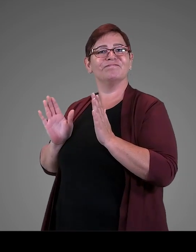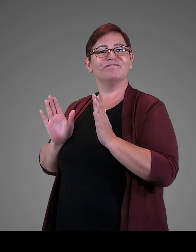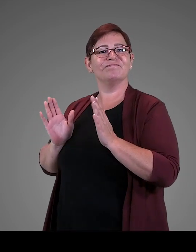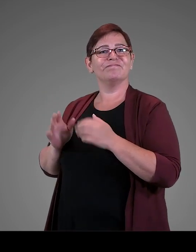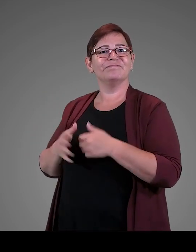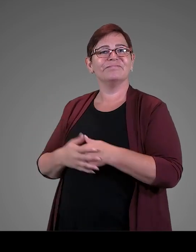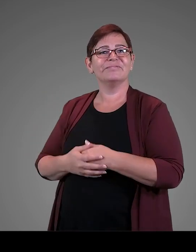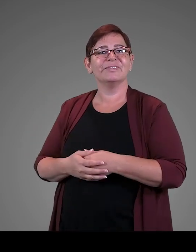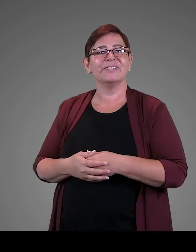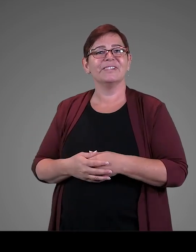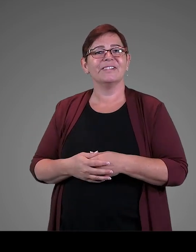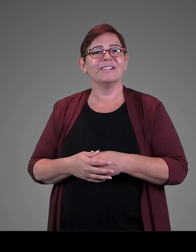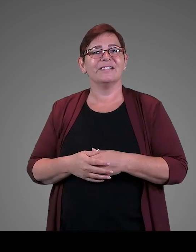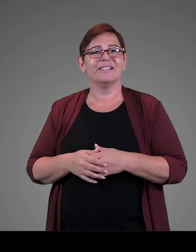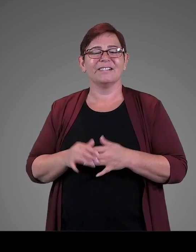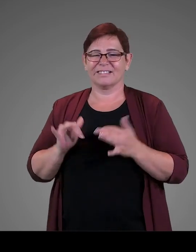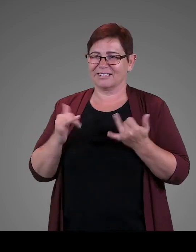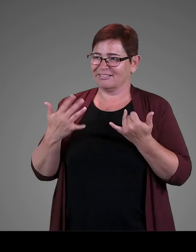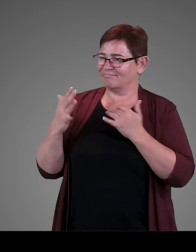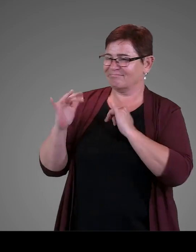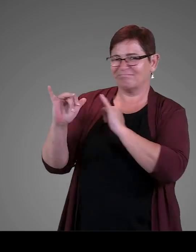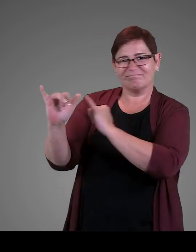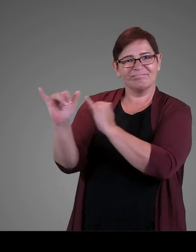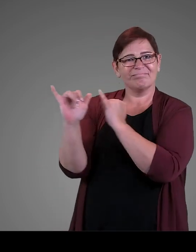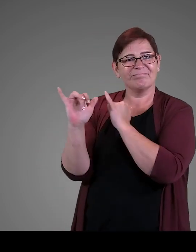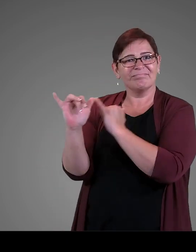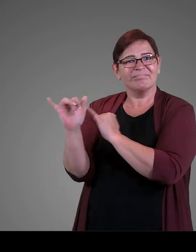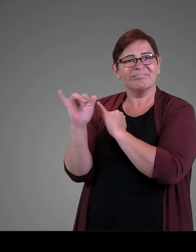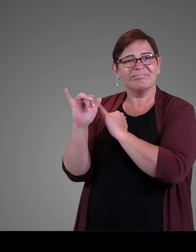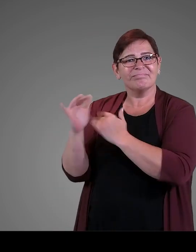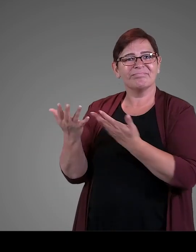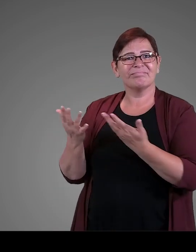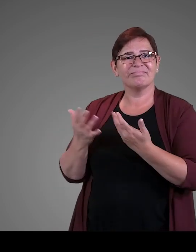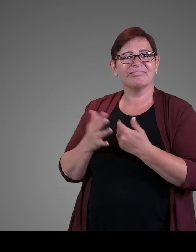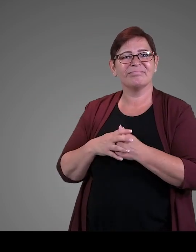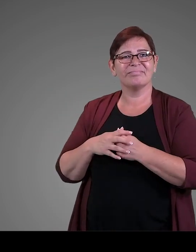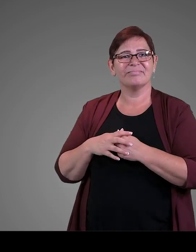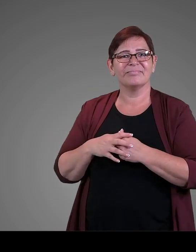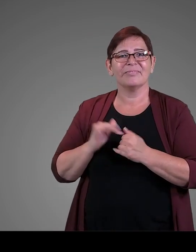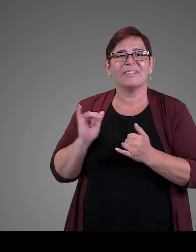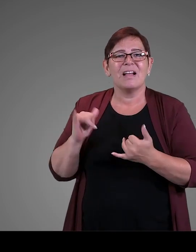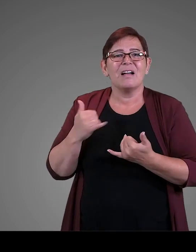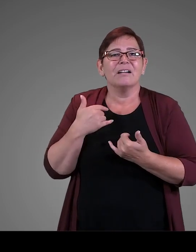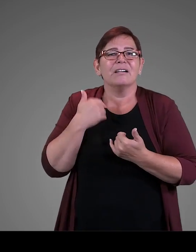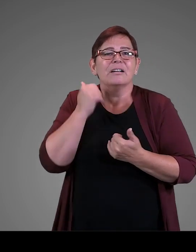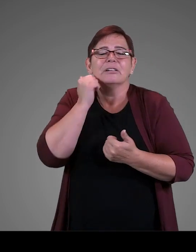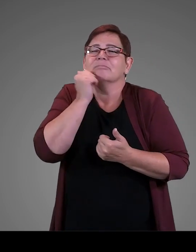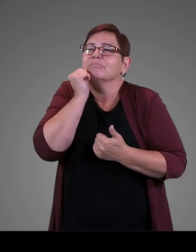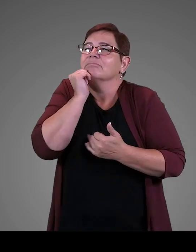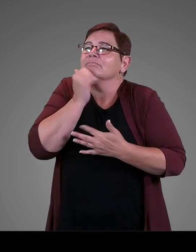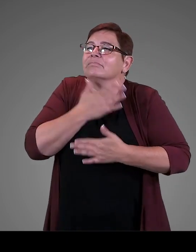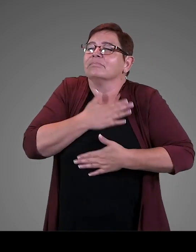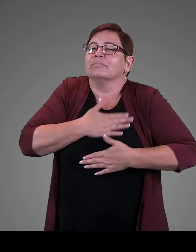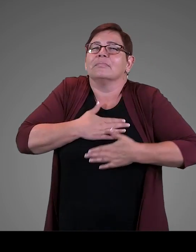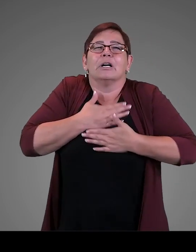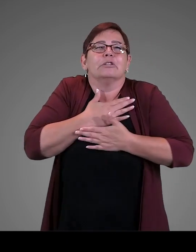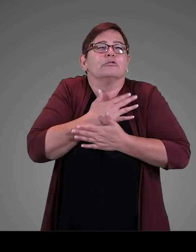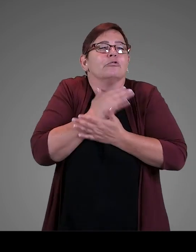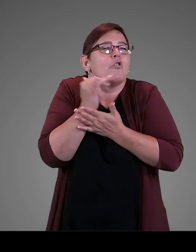Ça te rejoint pas mal, je dirais. Là. Je veux dire, c'est l'immense plaisir des défis